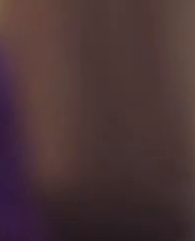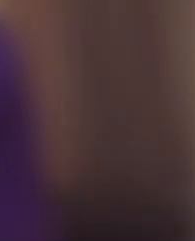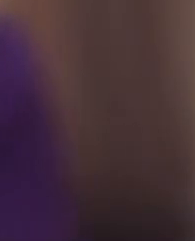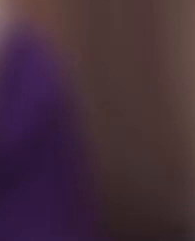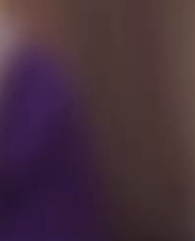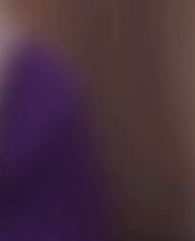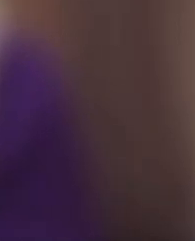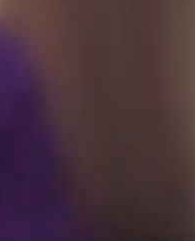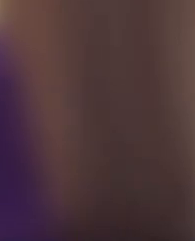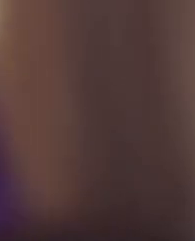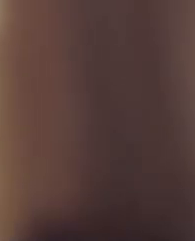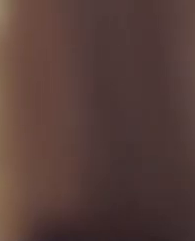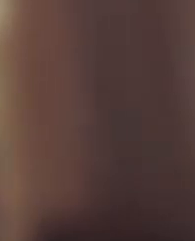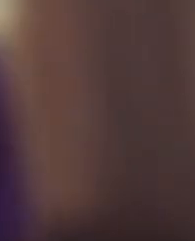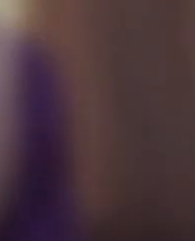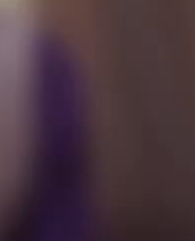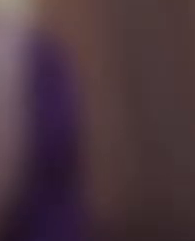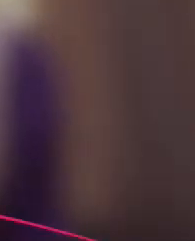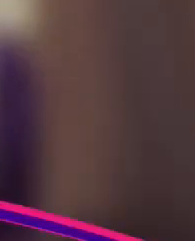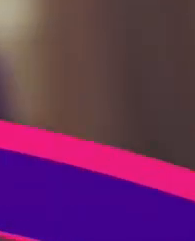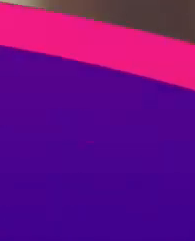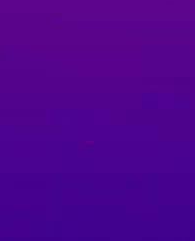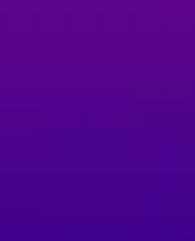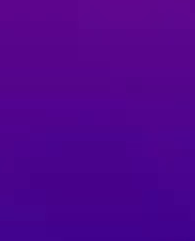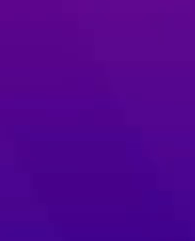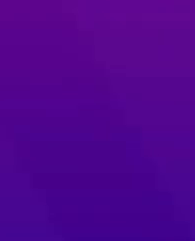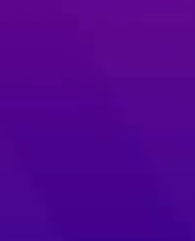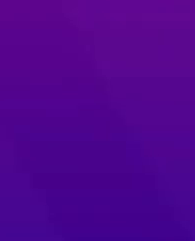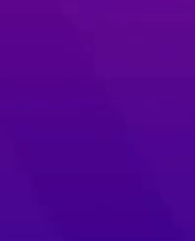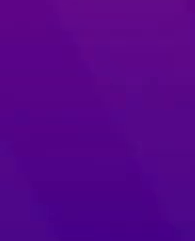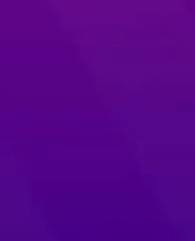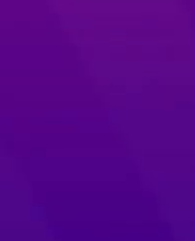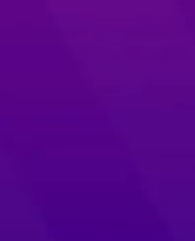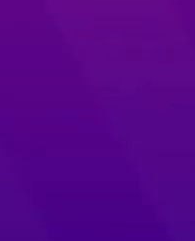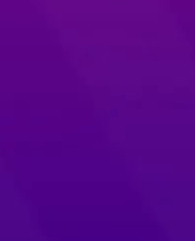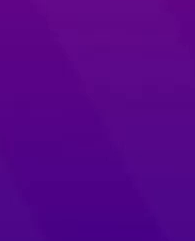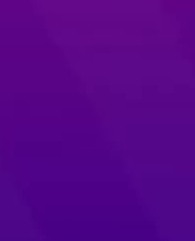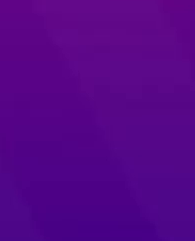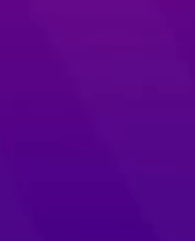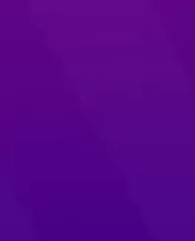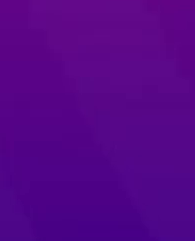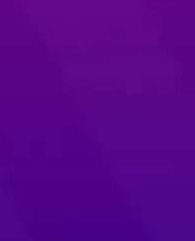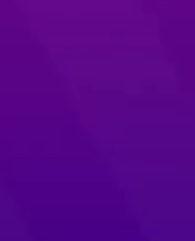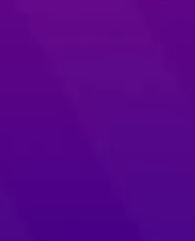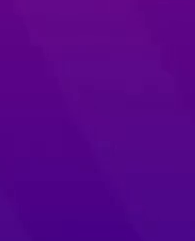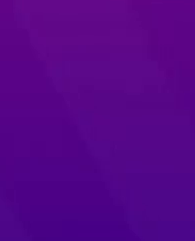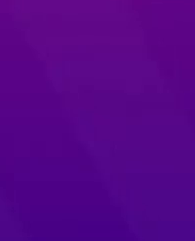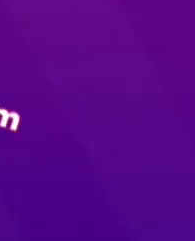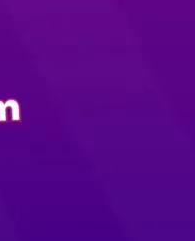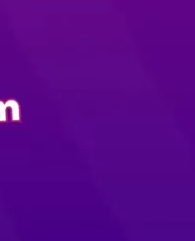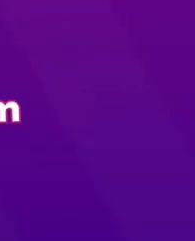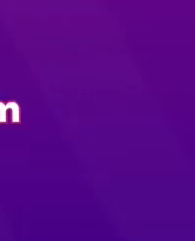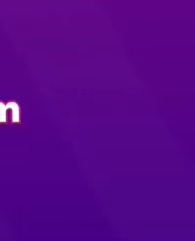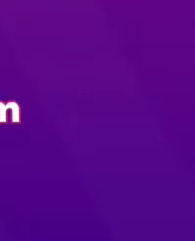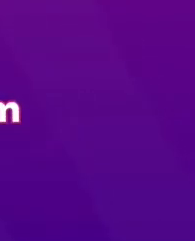www.playgorillagames.com downloading application zacu sportbook ndetse na casino. Gorilla Games, you bet